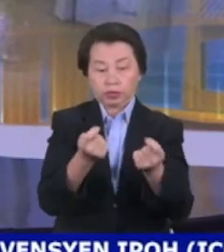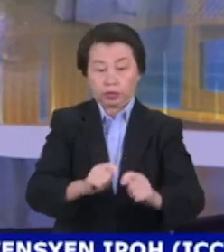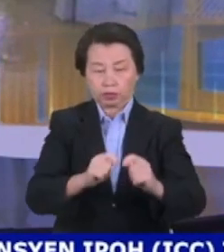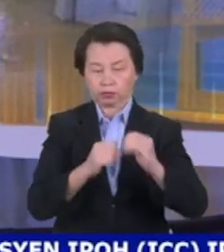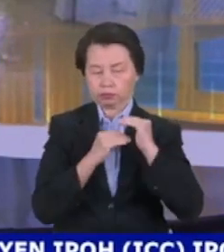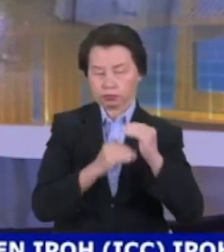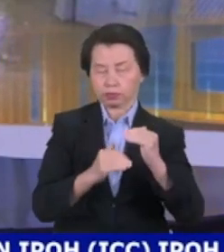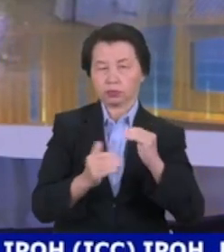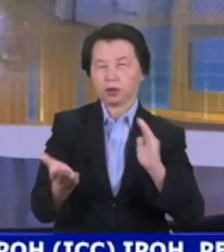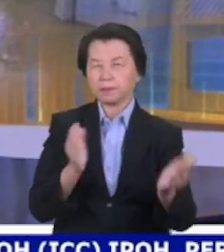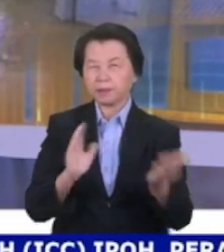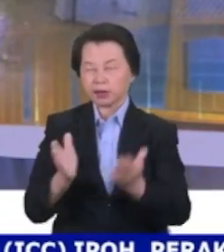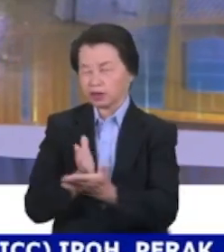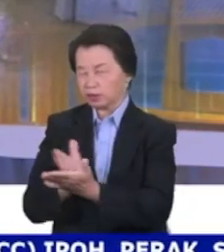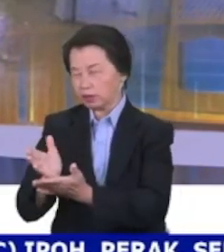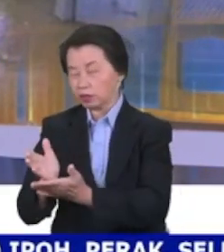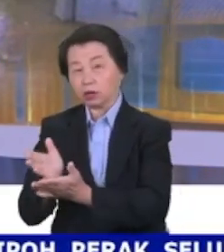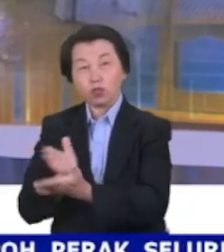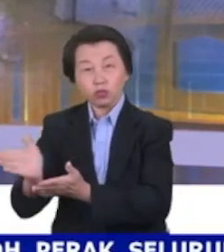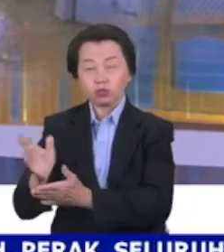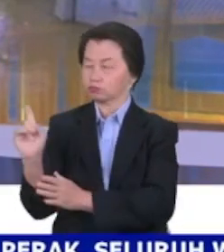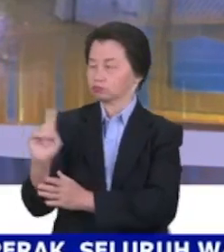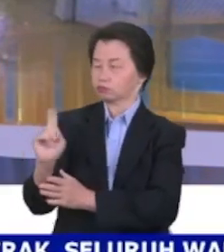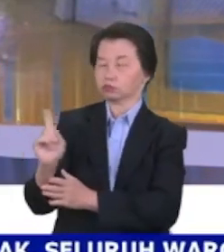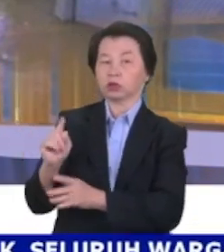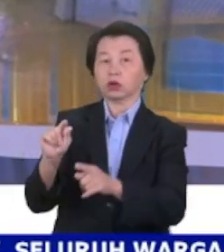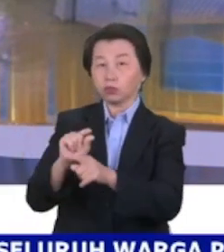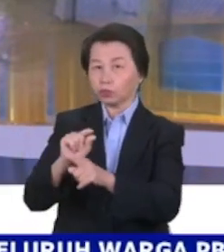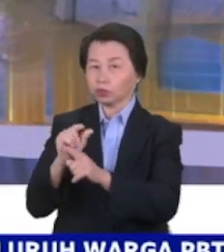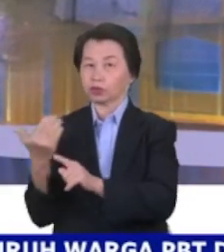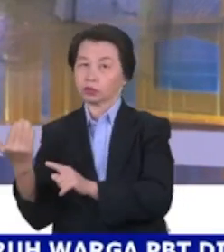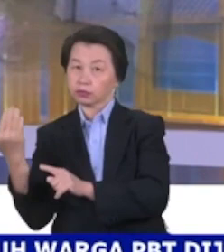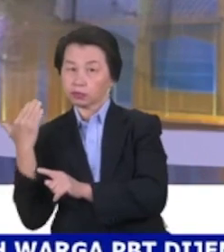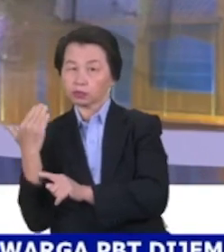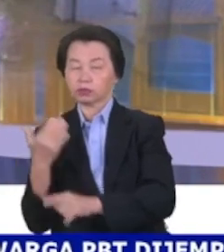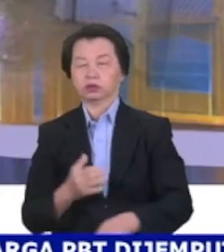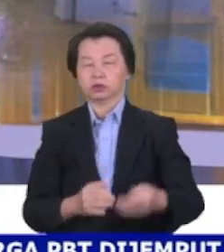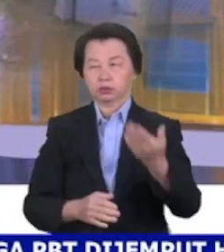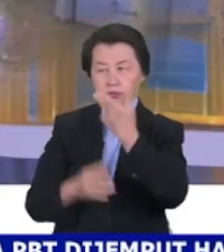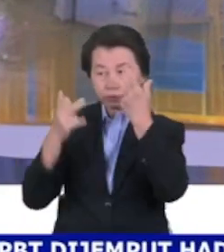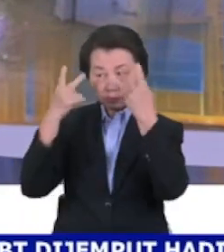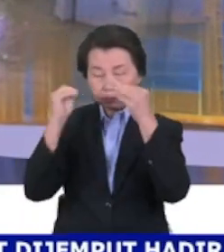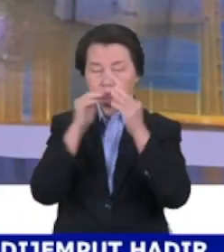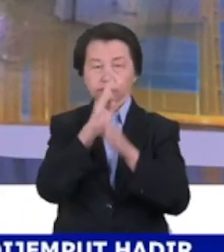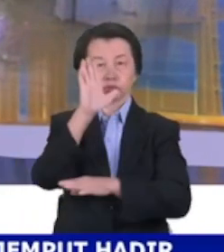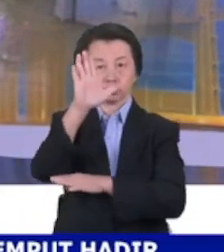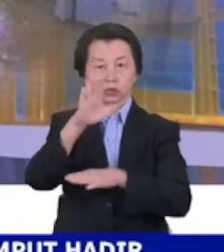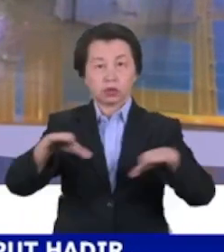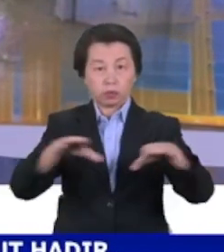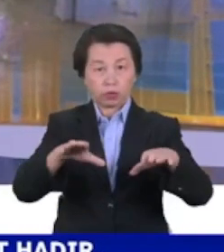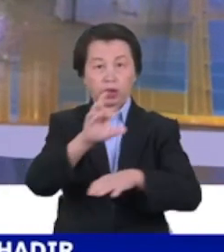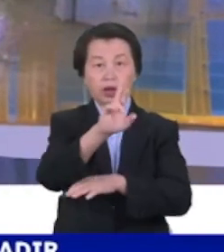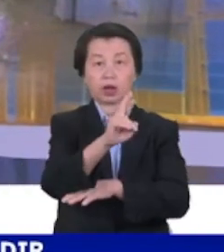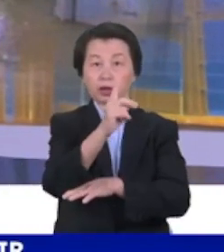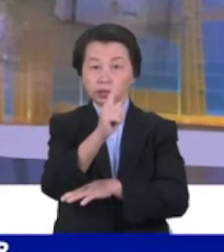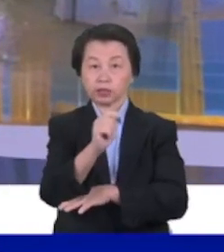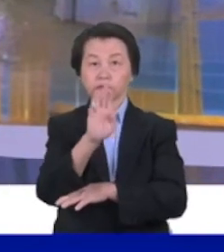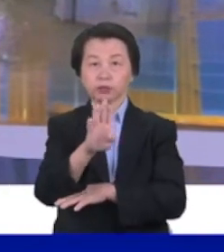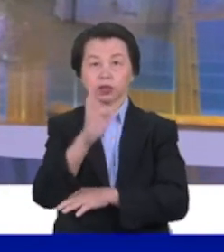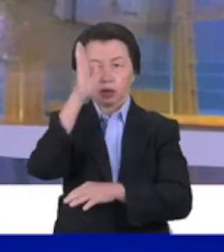terhad berbanding rundingan terus yang digunapakai sebelum ini. Beliau juga sekali lagi memberi jaminan pelaksanaan projek itu